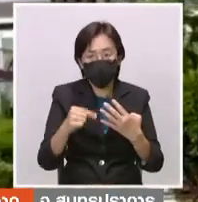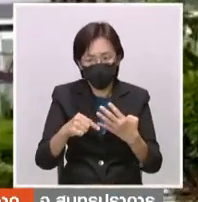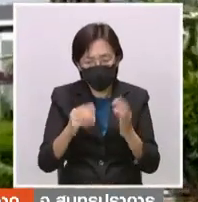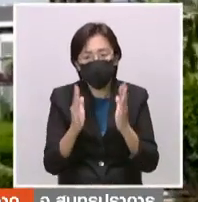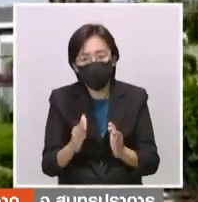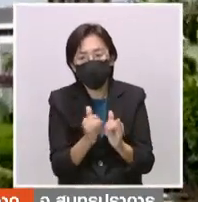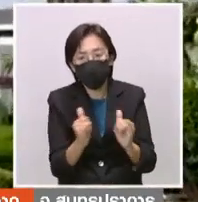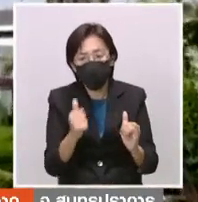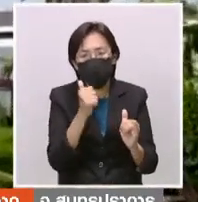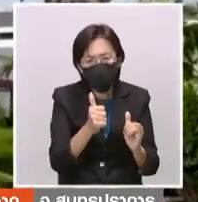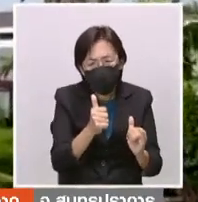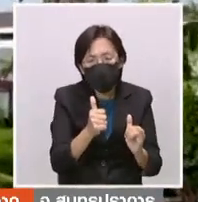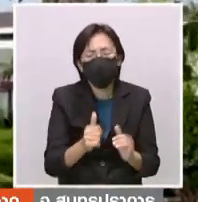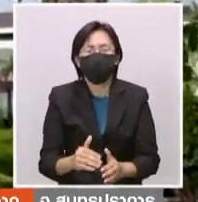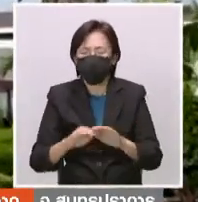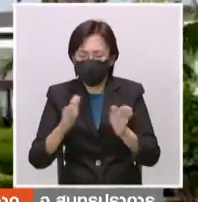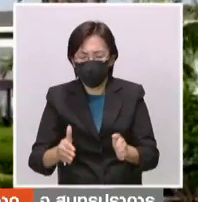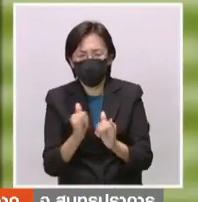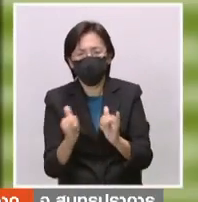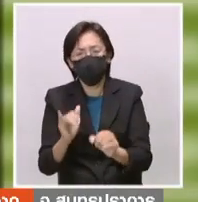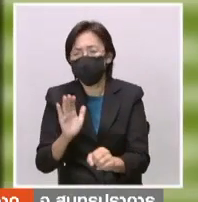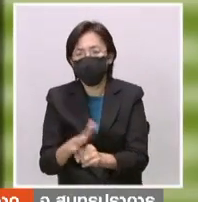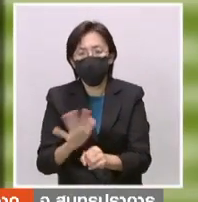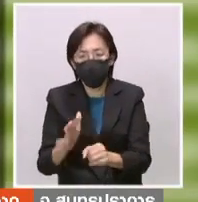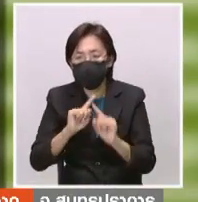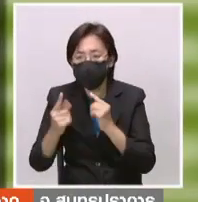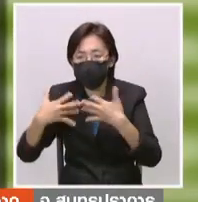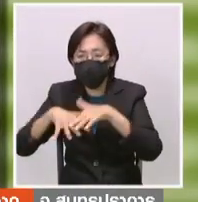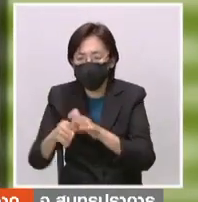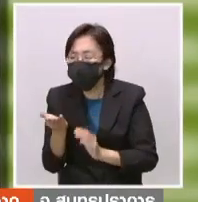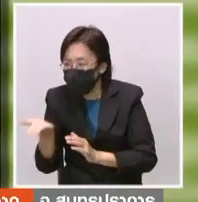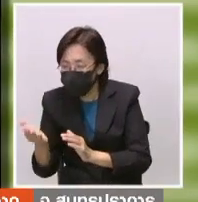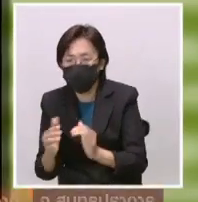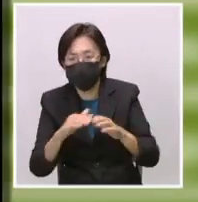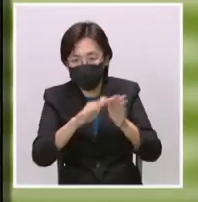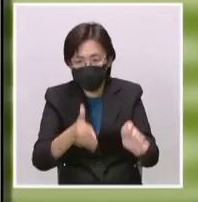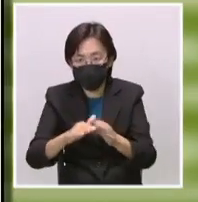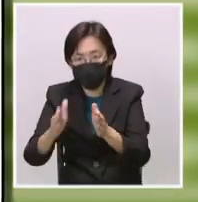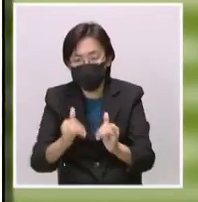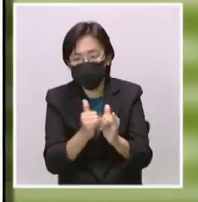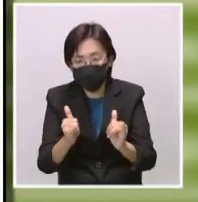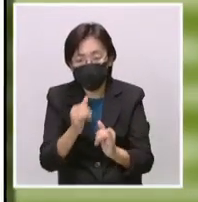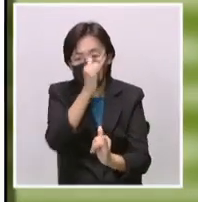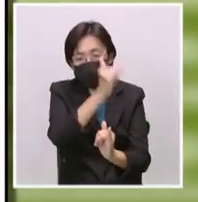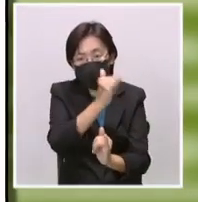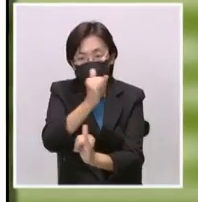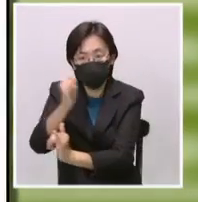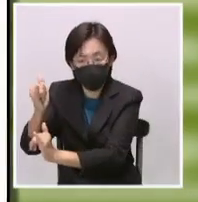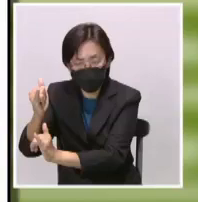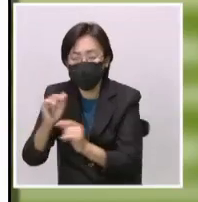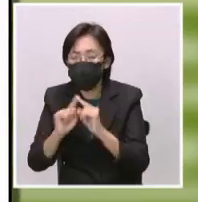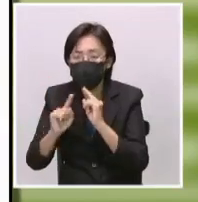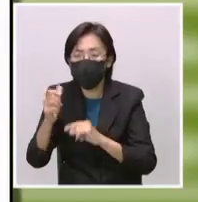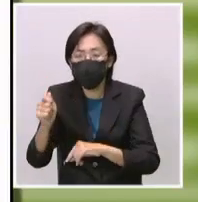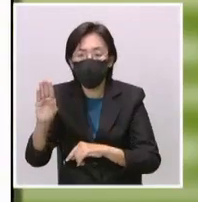ป่วยได้แต่ยังขาดเตียงซึ่งตอนนี้ก็อยู่ระหว่างการประสานขอเตียงเพิ่มนะครับขอเตียง2ชั้นจากองค์การบริห